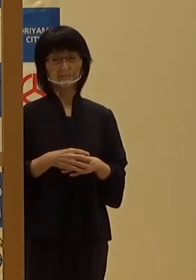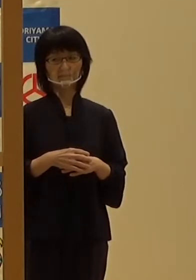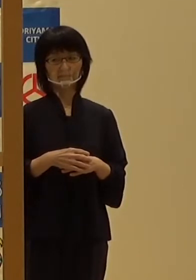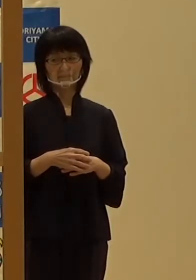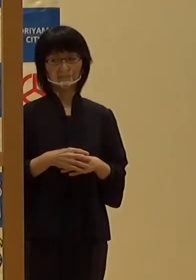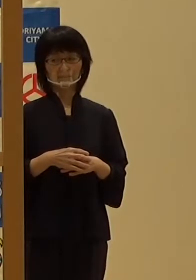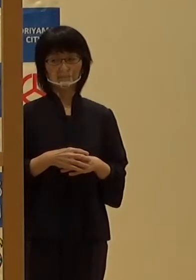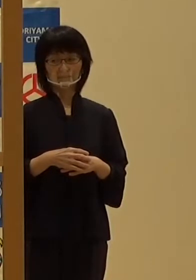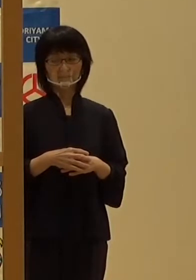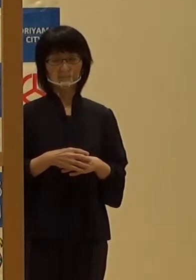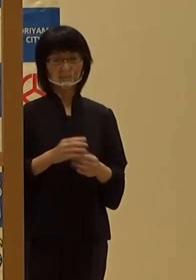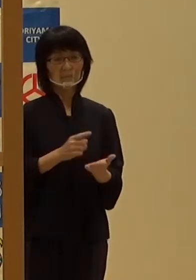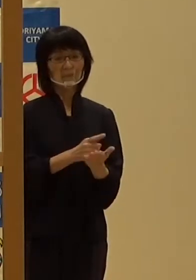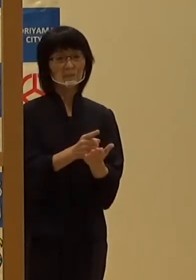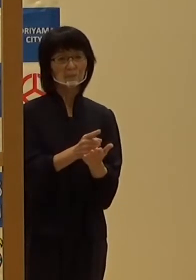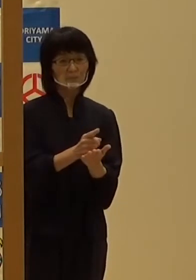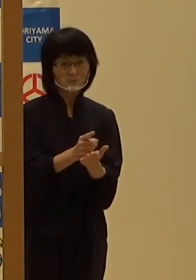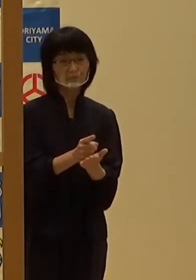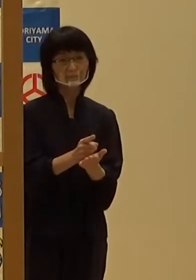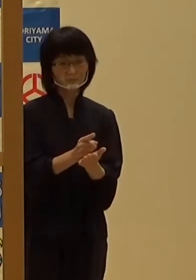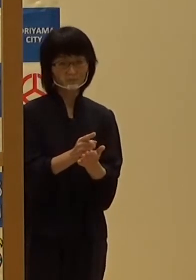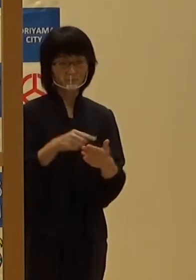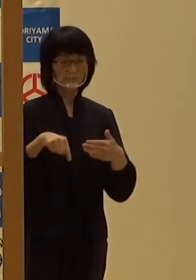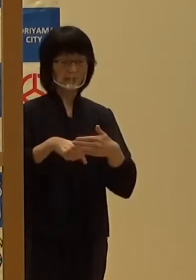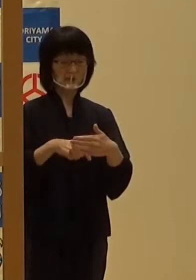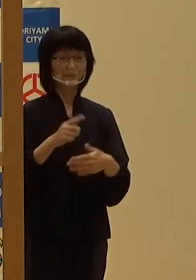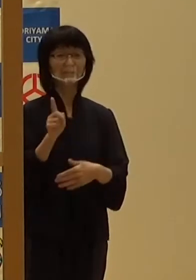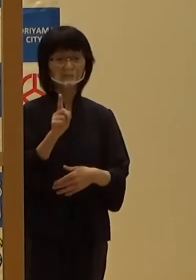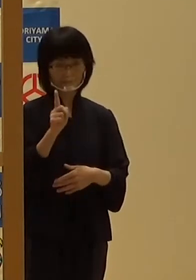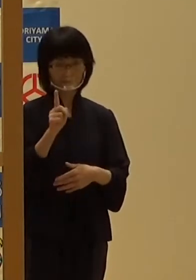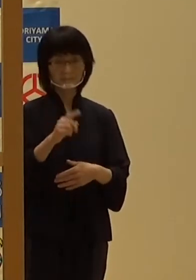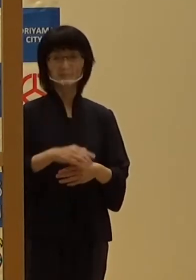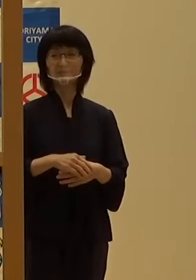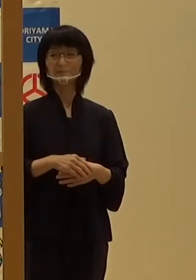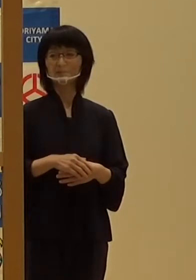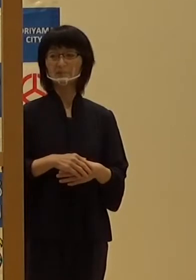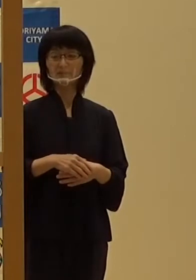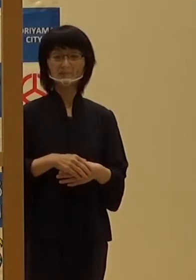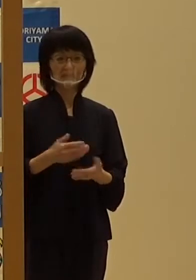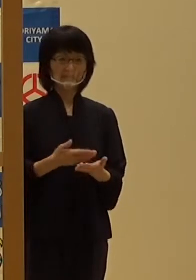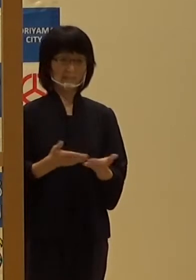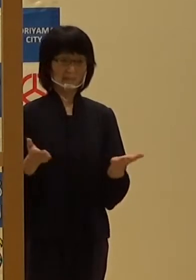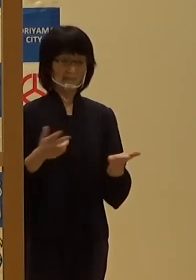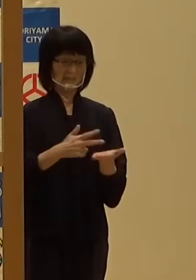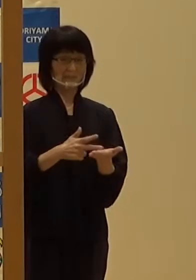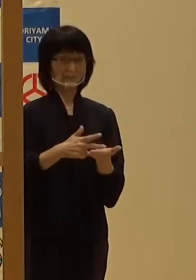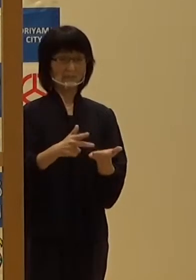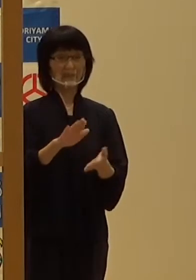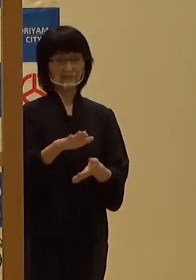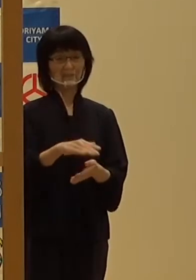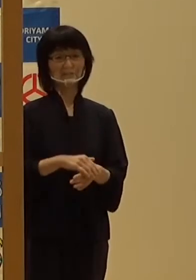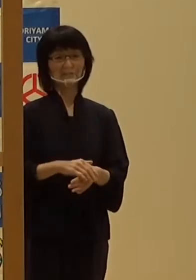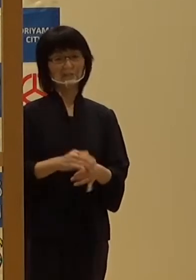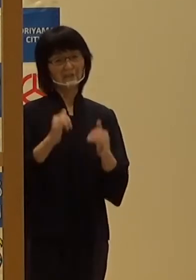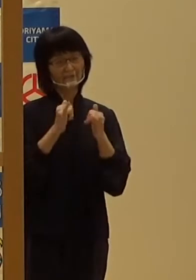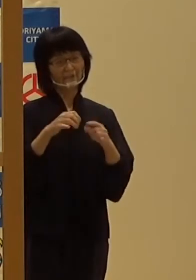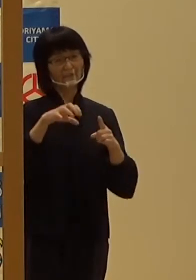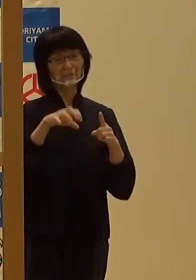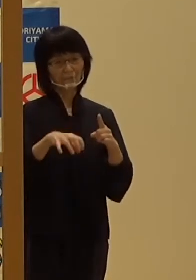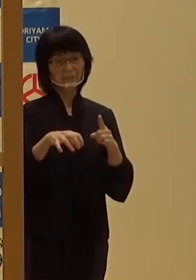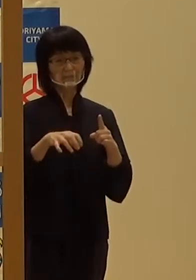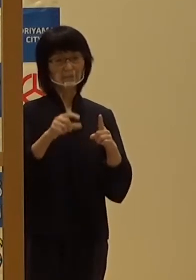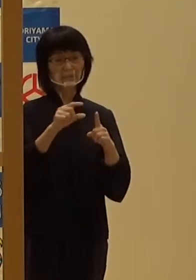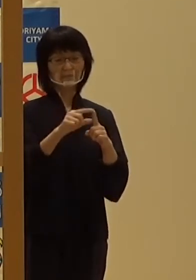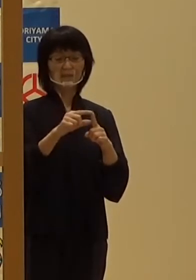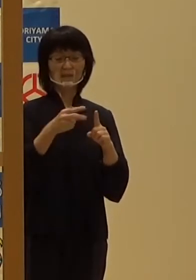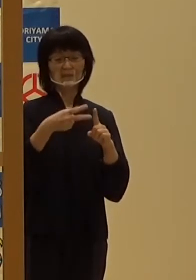どのような方針で審議いただいたかといいますと、お手元に配りました海青山公園とパーク